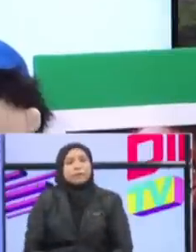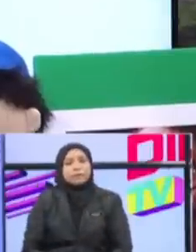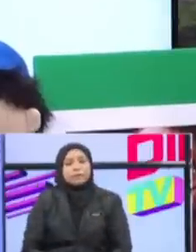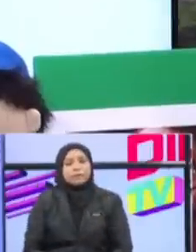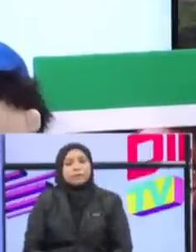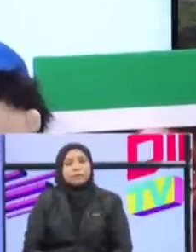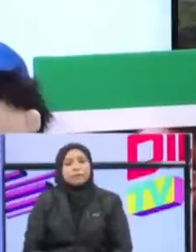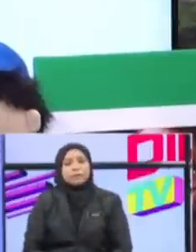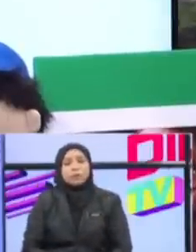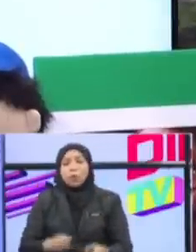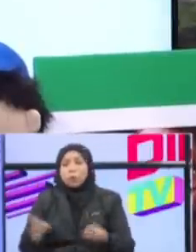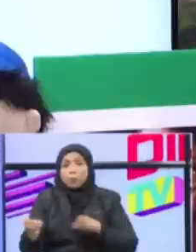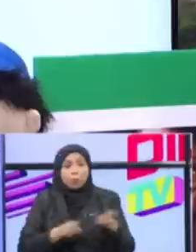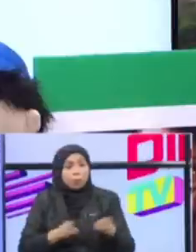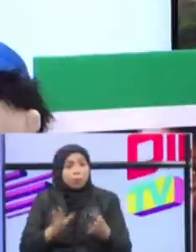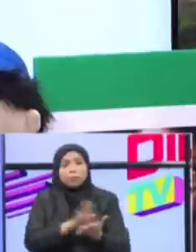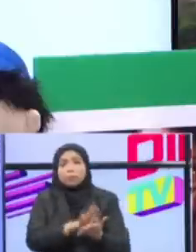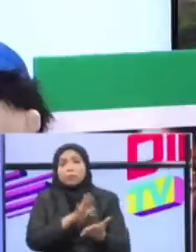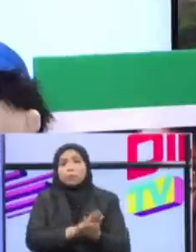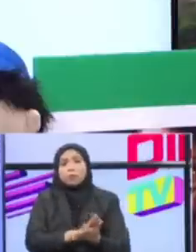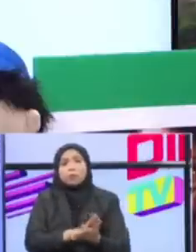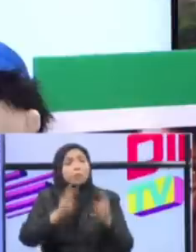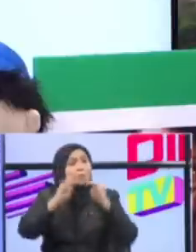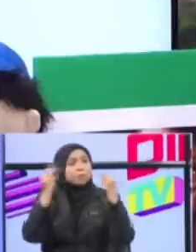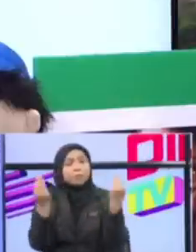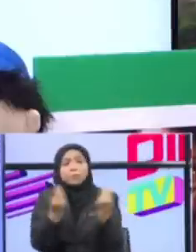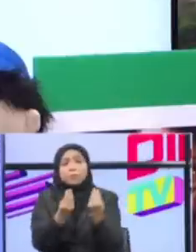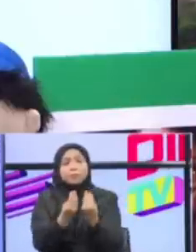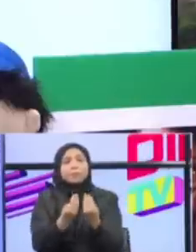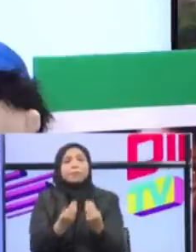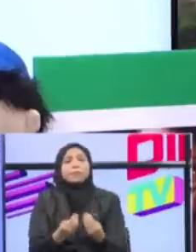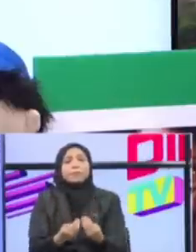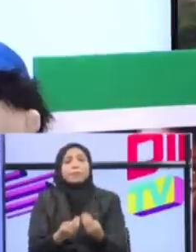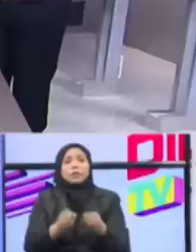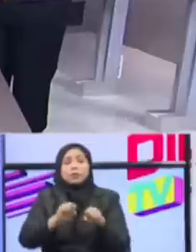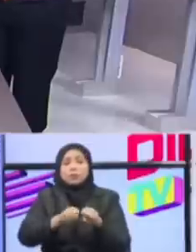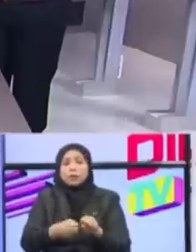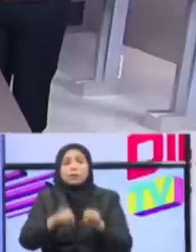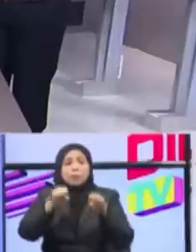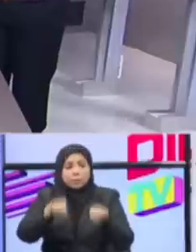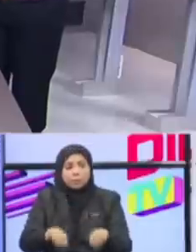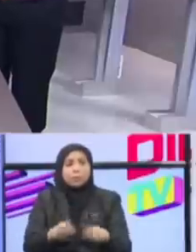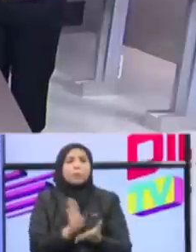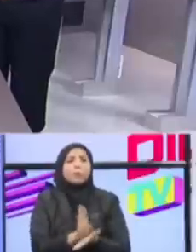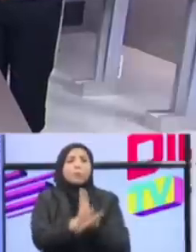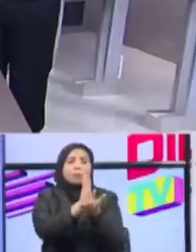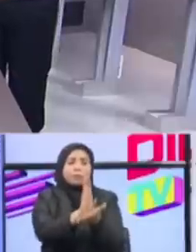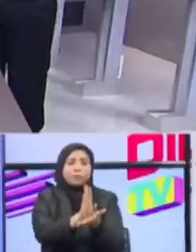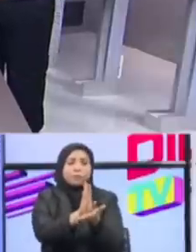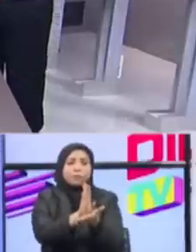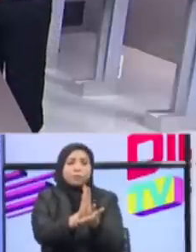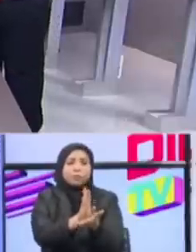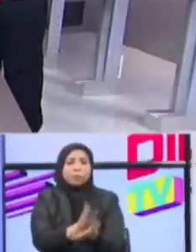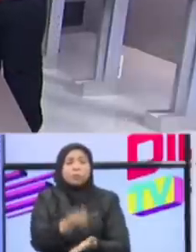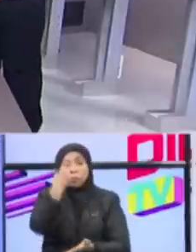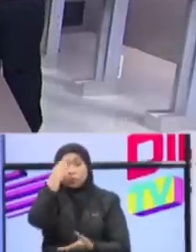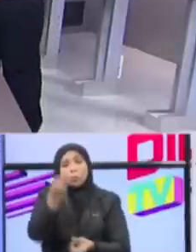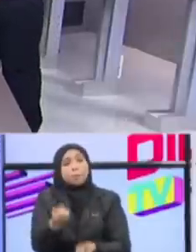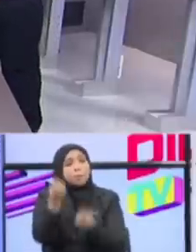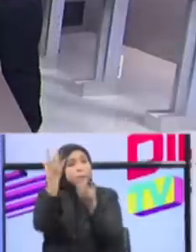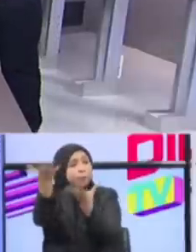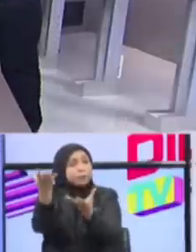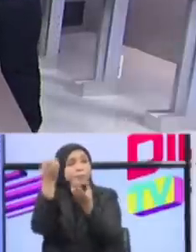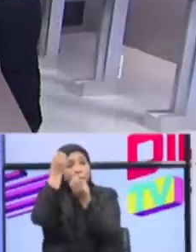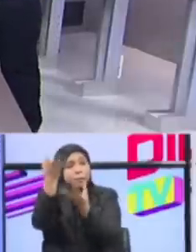pengurusan sekolah dan juga masyarakat kita untuk mereka sama-sama membantu kita dalam kita menerangkan kepada anak-anak